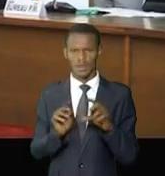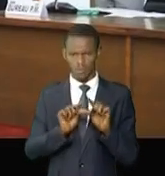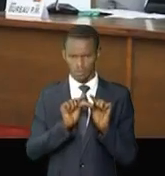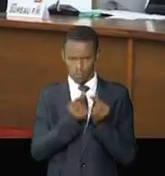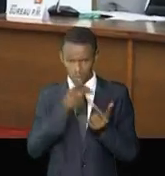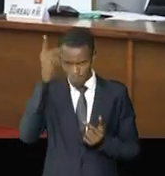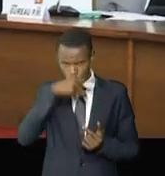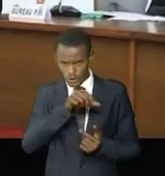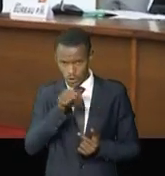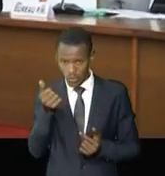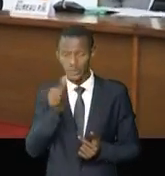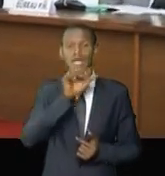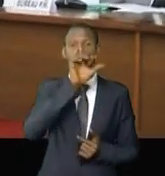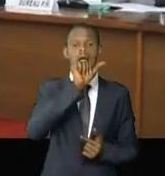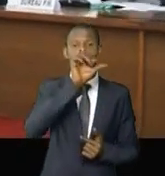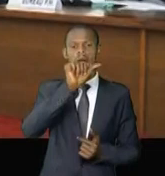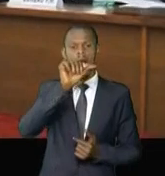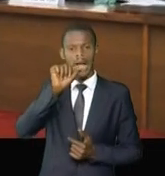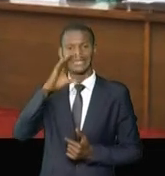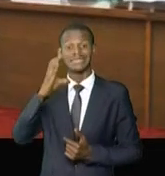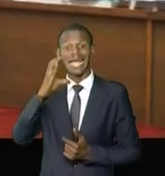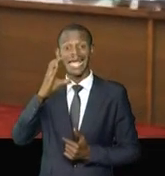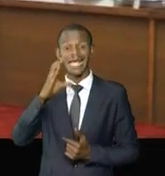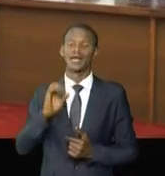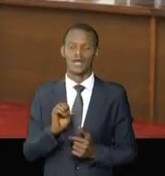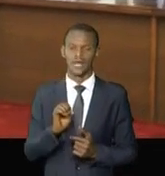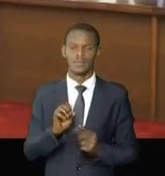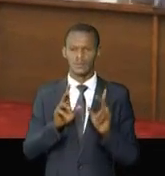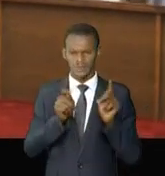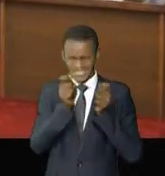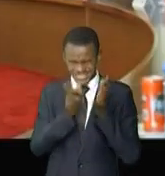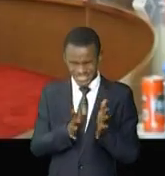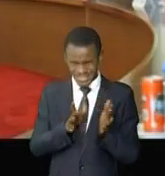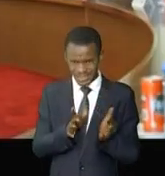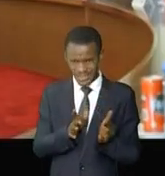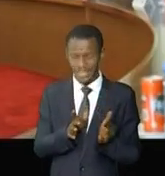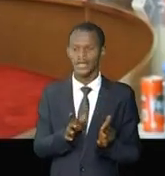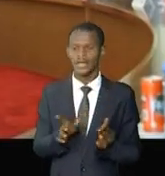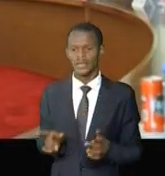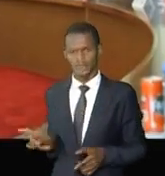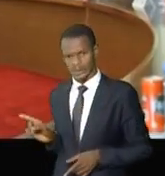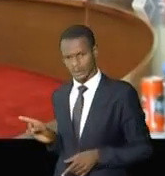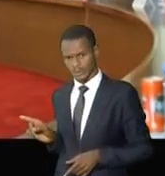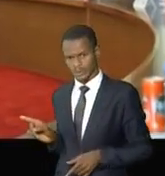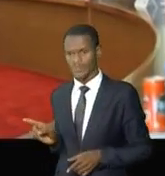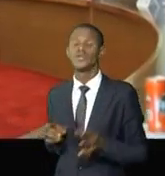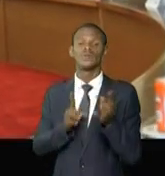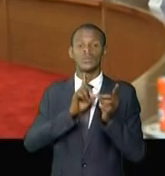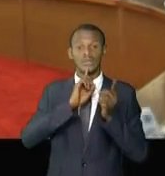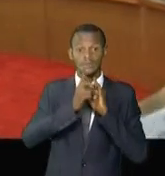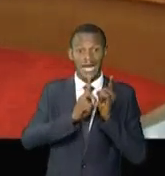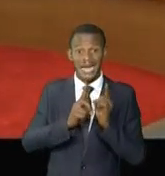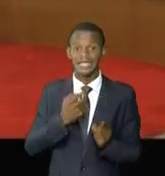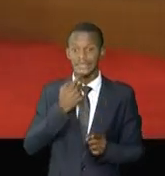l'amélioration des conditions de vie des Congolais AAAC, d'Hippolyte Mutombo, partage avec les chefs du gouvernement sa contribution à